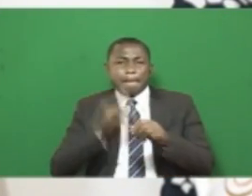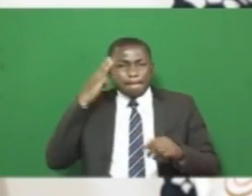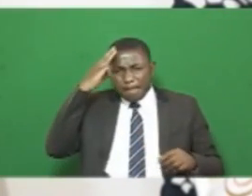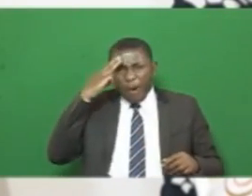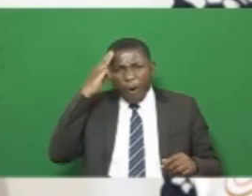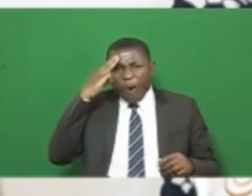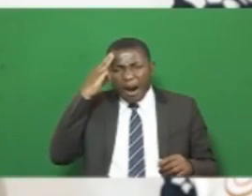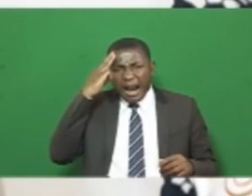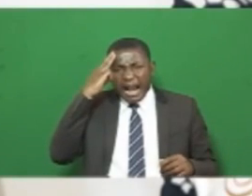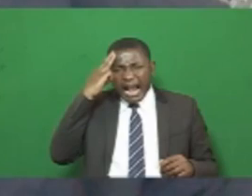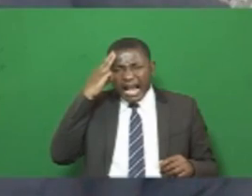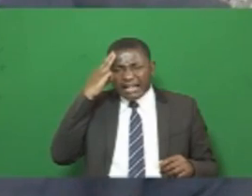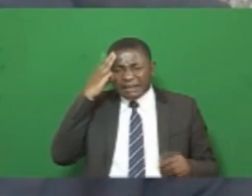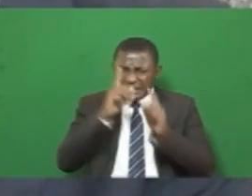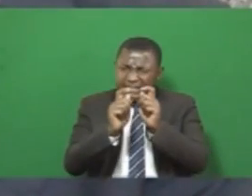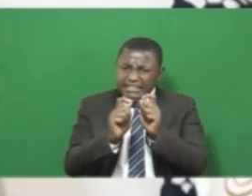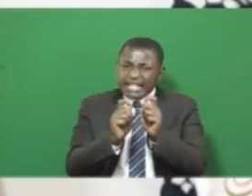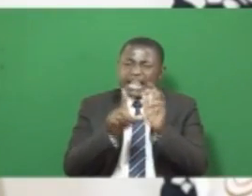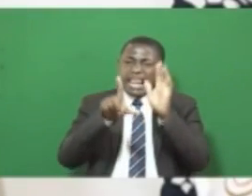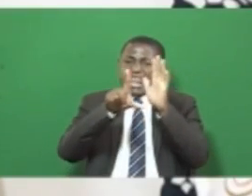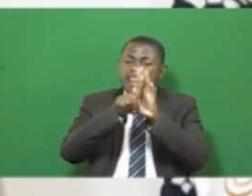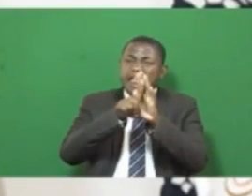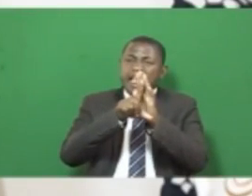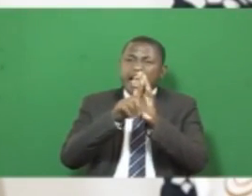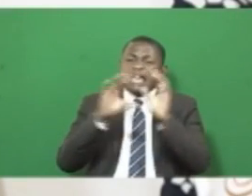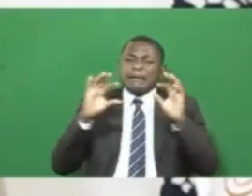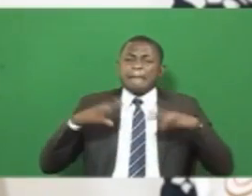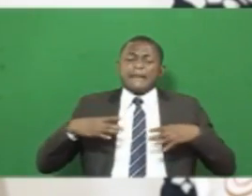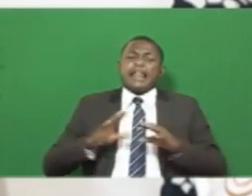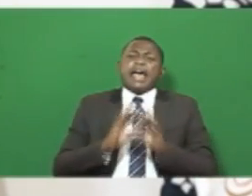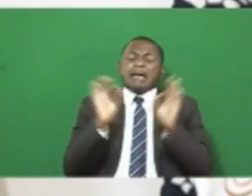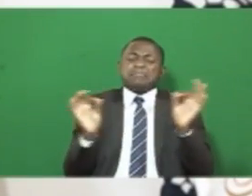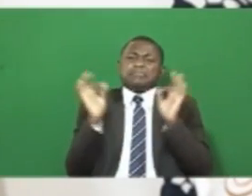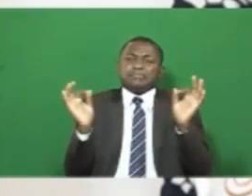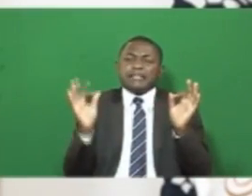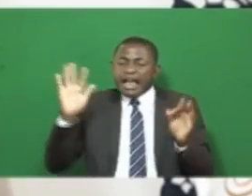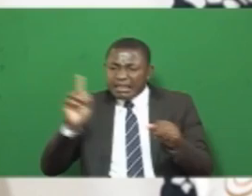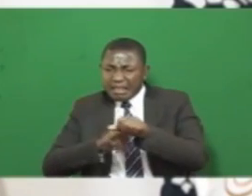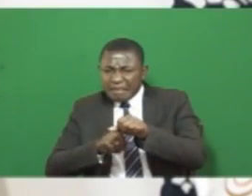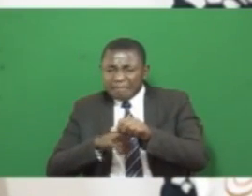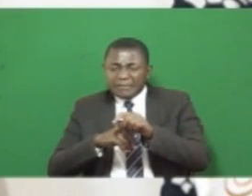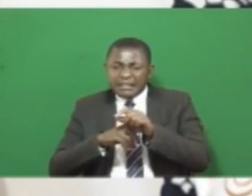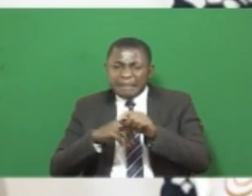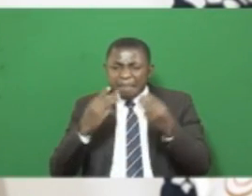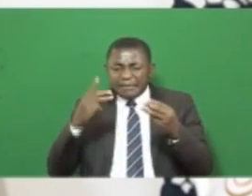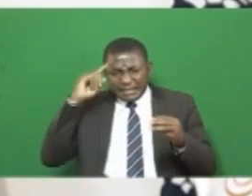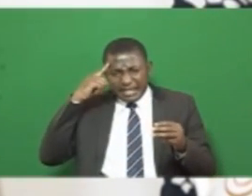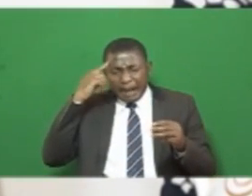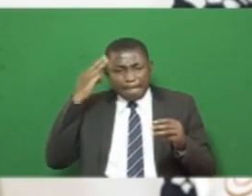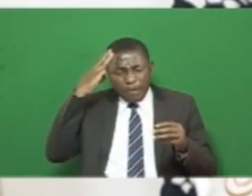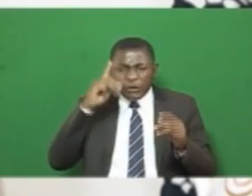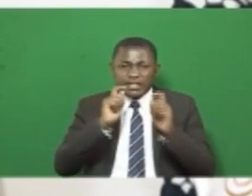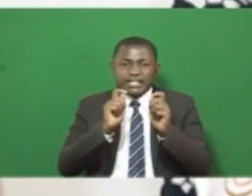kuti mutemo hauna basa. Alright. Pamwe pacho anoita sekunga ari kuti mutemo wakapera. Alright. Pamwe pacho